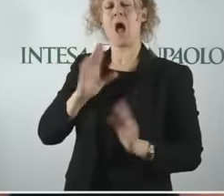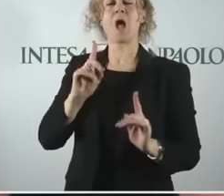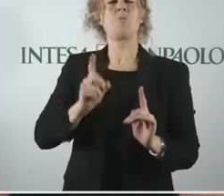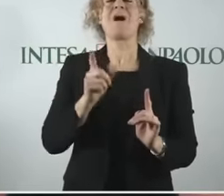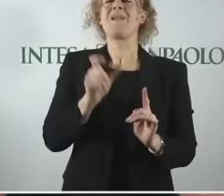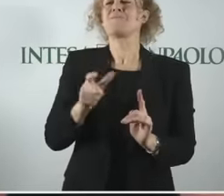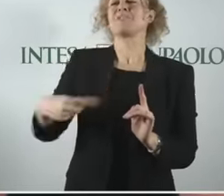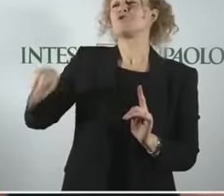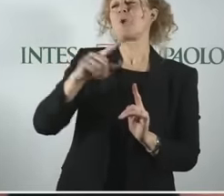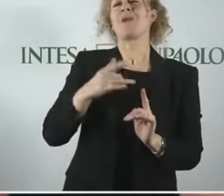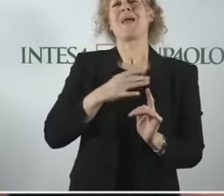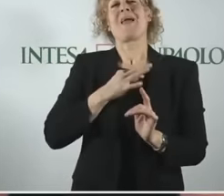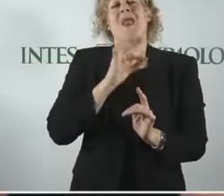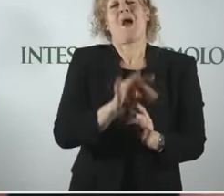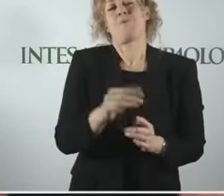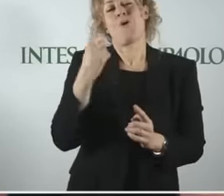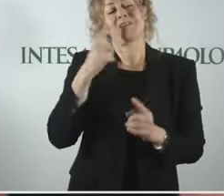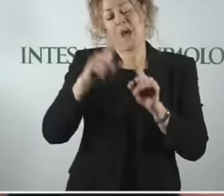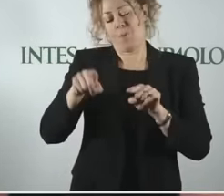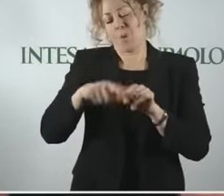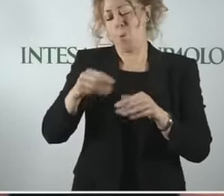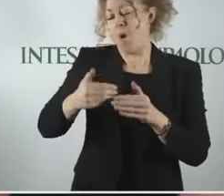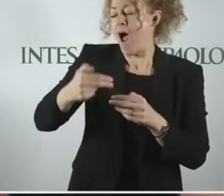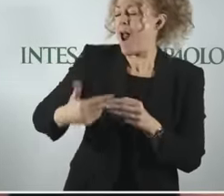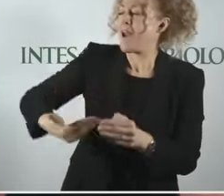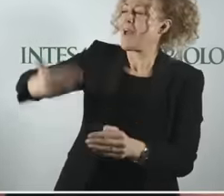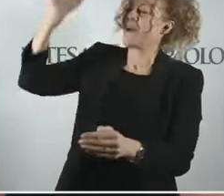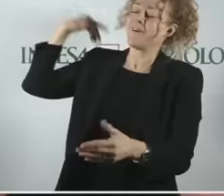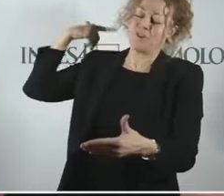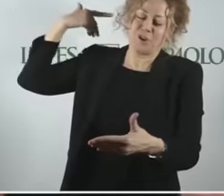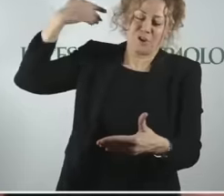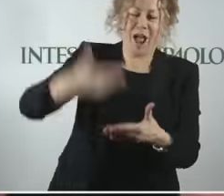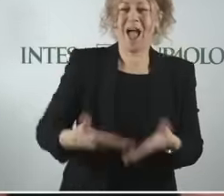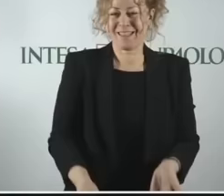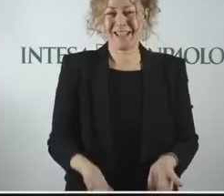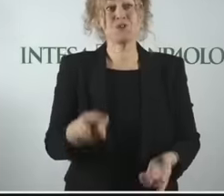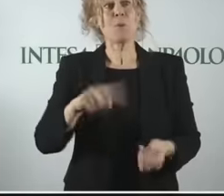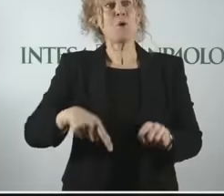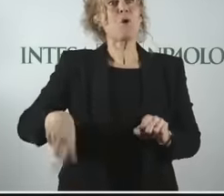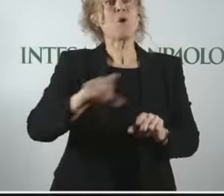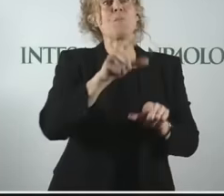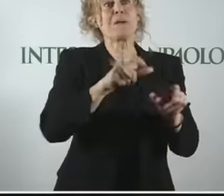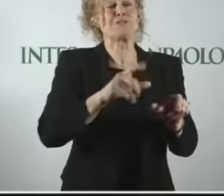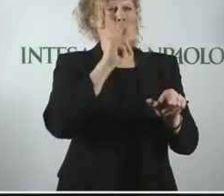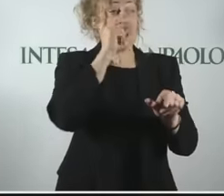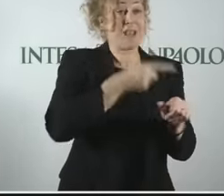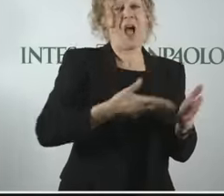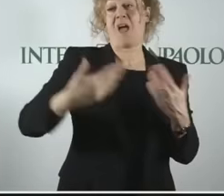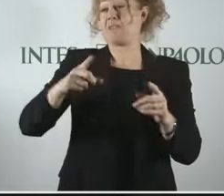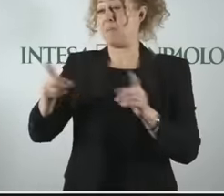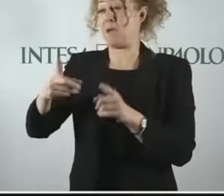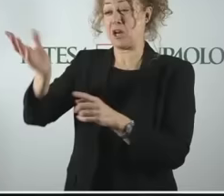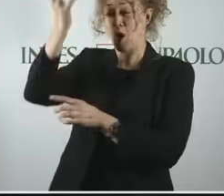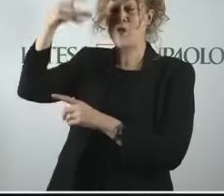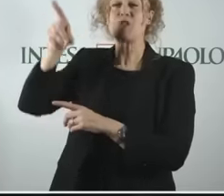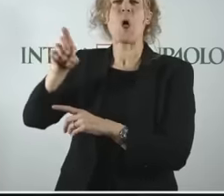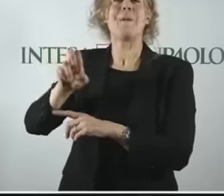sempre innamorata allo stesso modo in ogni epoca e che la gente si innamorasse al tempo di Dante al tempo di Pericle e al tempo